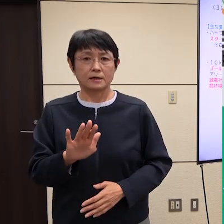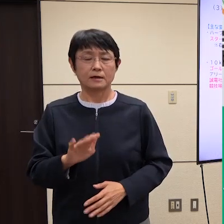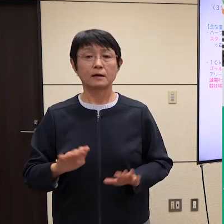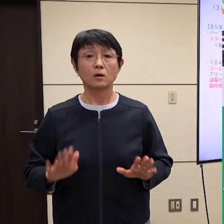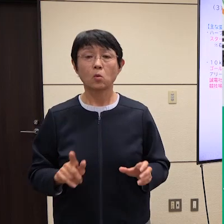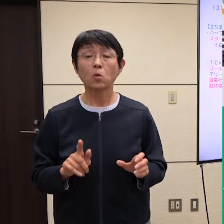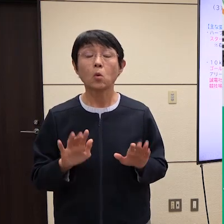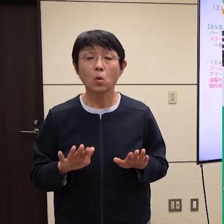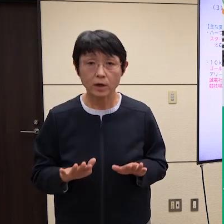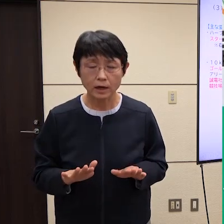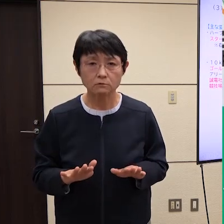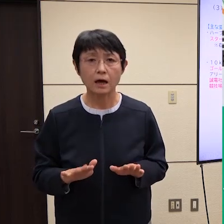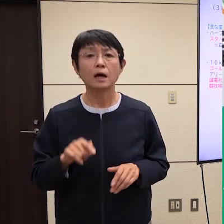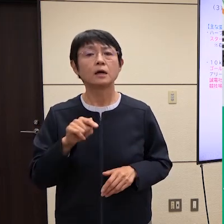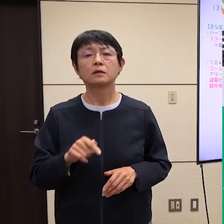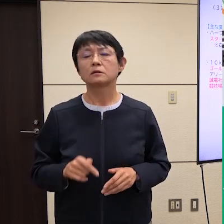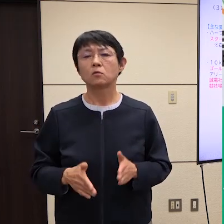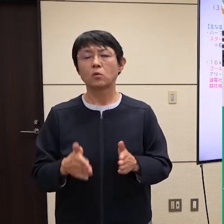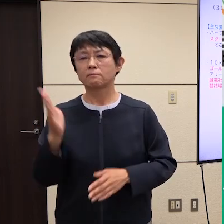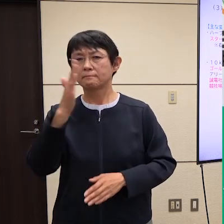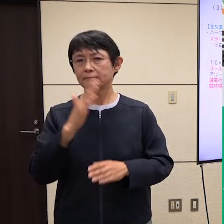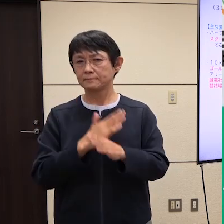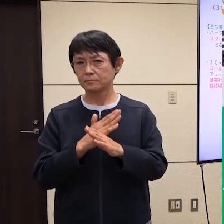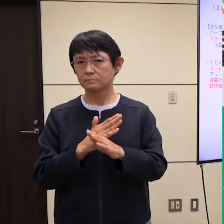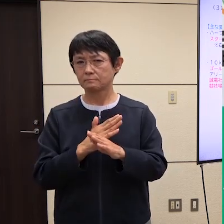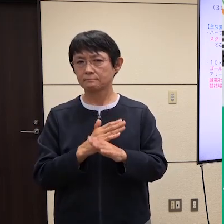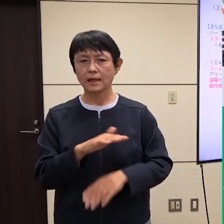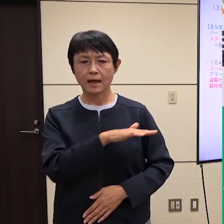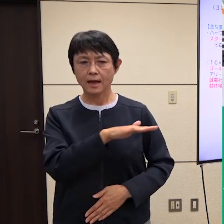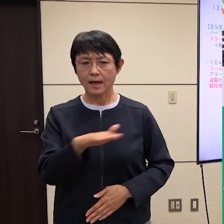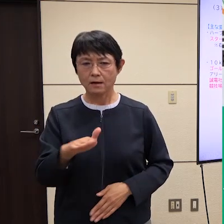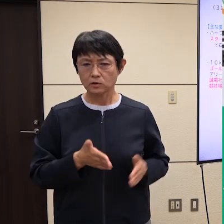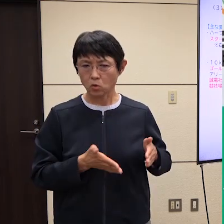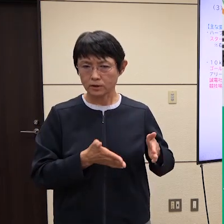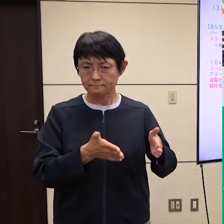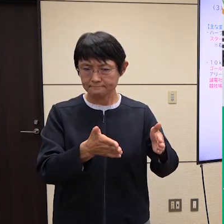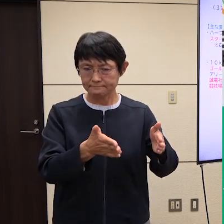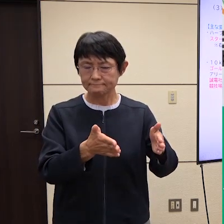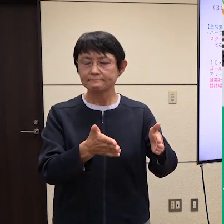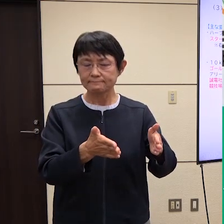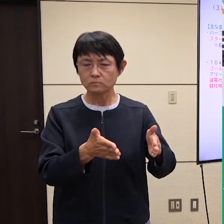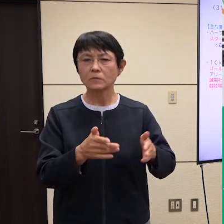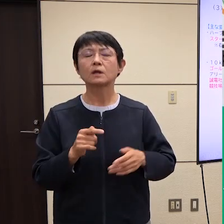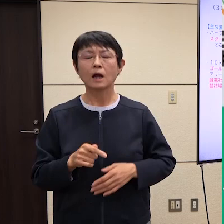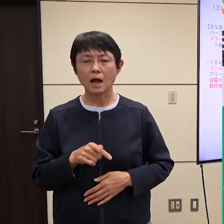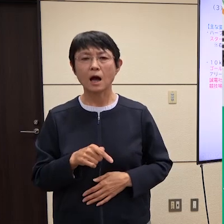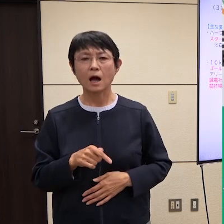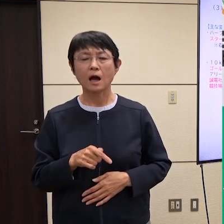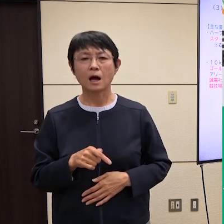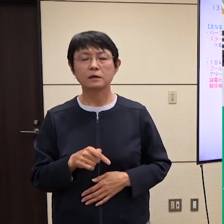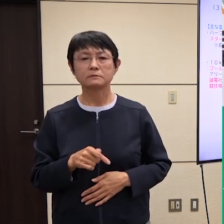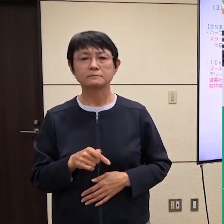は、そこを通らずにですね、平和通りに抜けまして、平和通りから